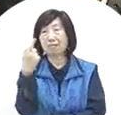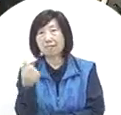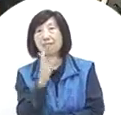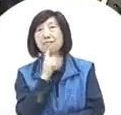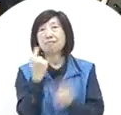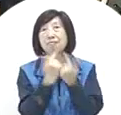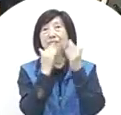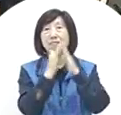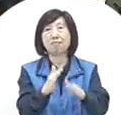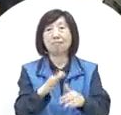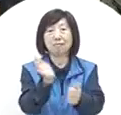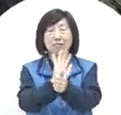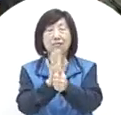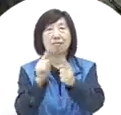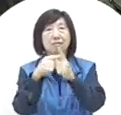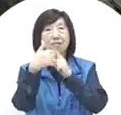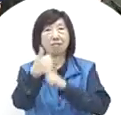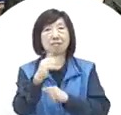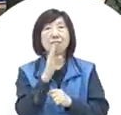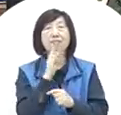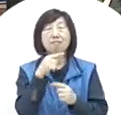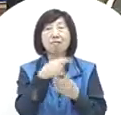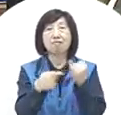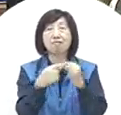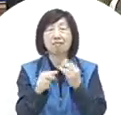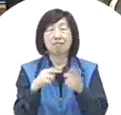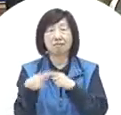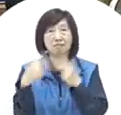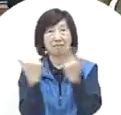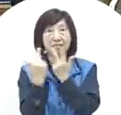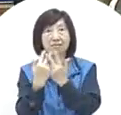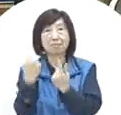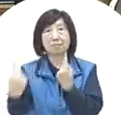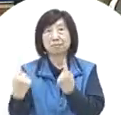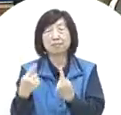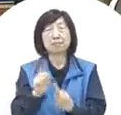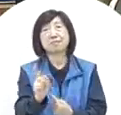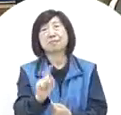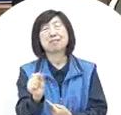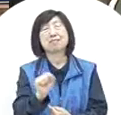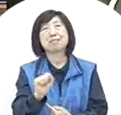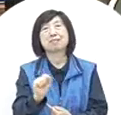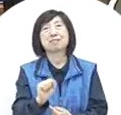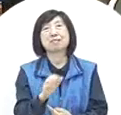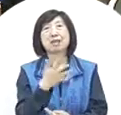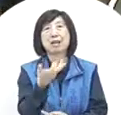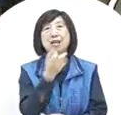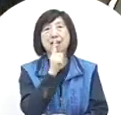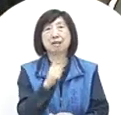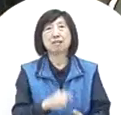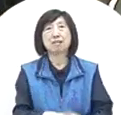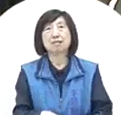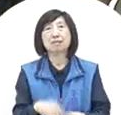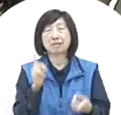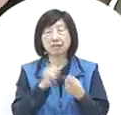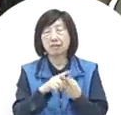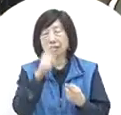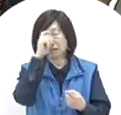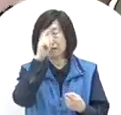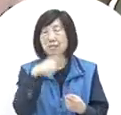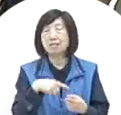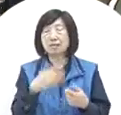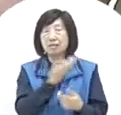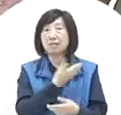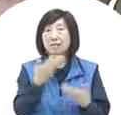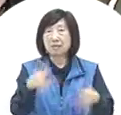市服务的员额、市民人数跟新北市怎么能比呢？ 所以我 刚刚已经讲了。 所以来说，我们需要能够让更多同